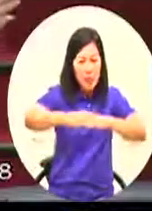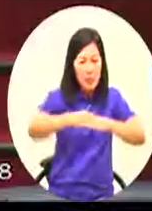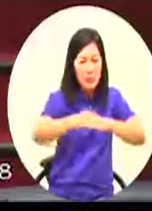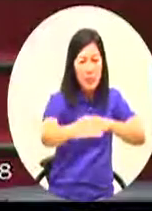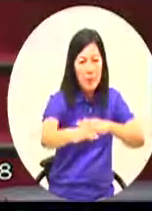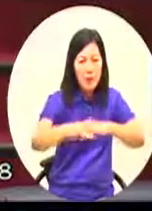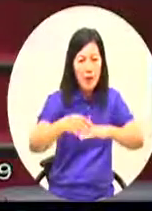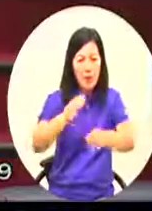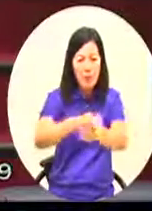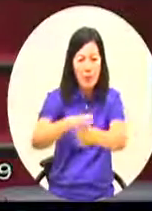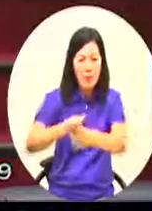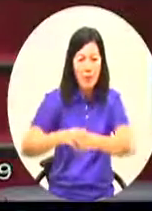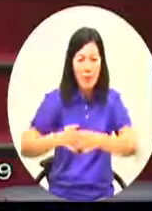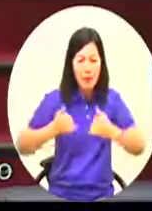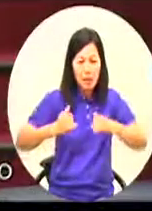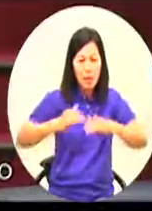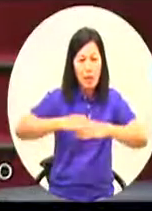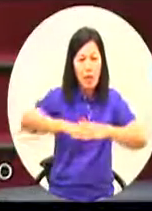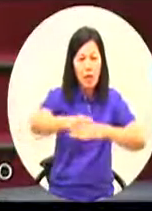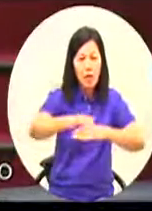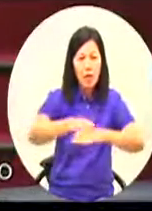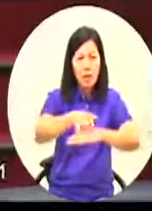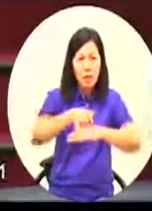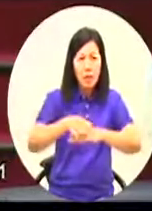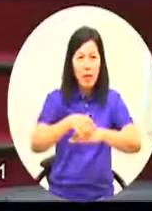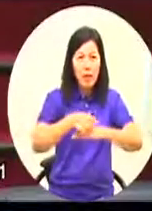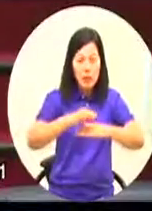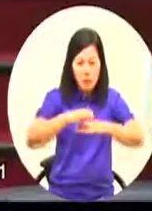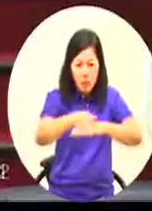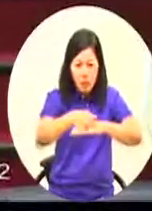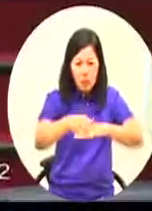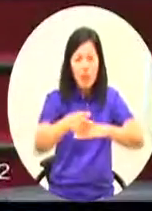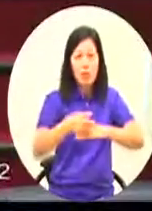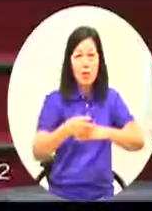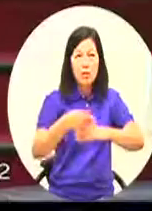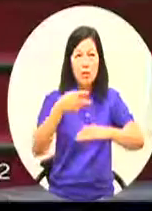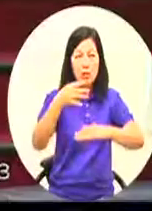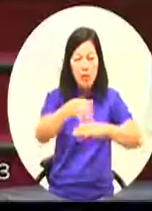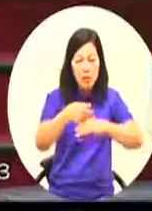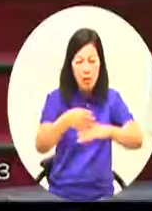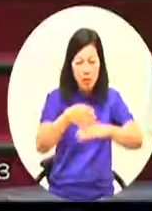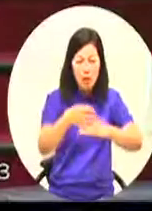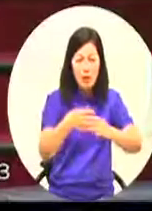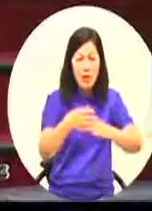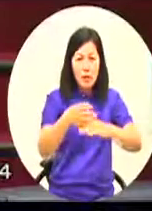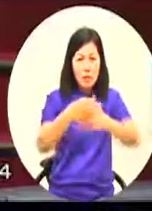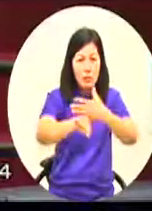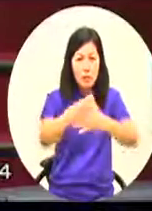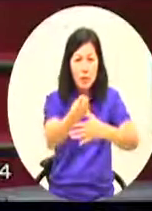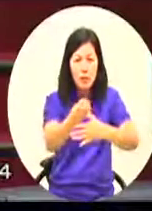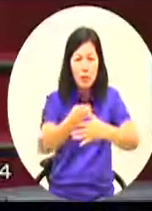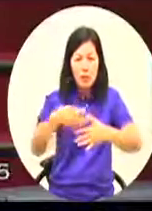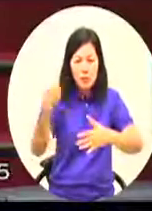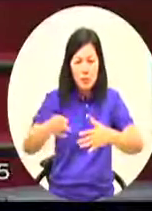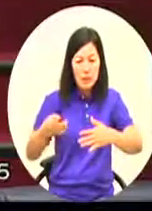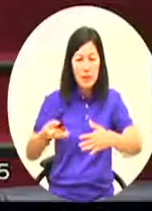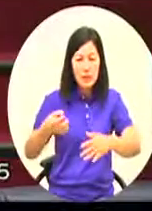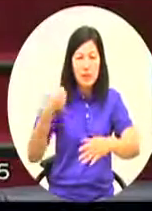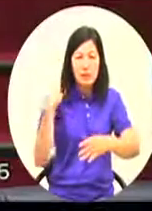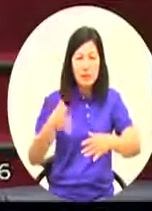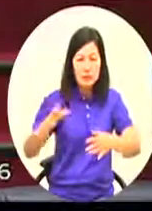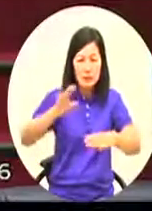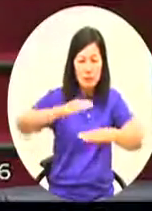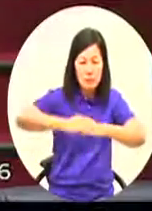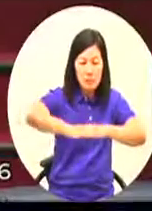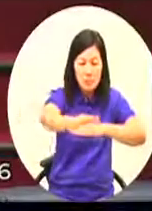明还是好好的道路，我仁爱路那边看不到一个有坑洞的，还是重新跑，还是重新铺柏油。那